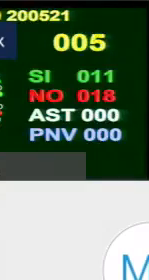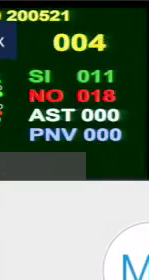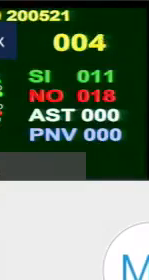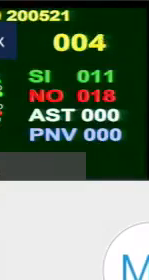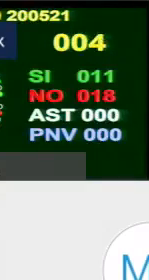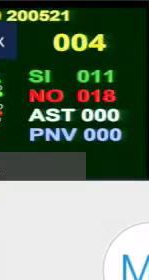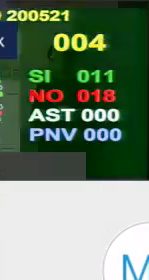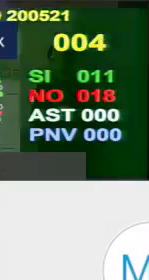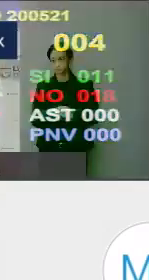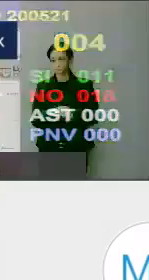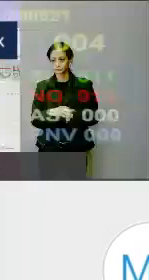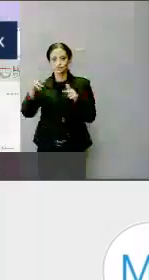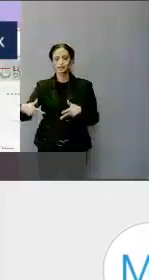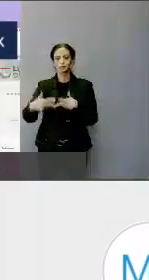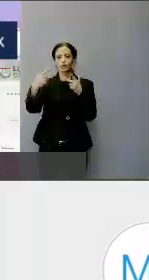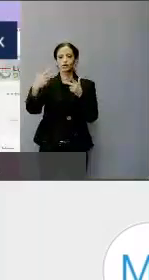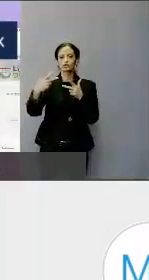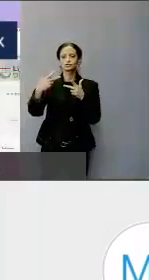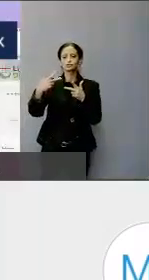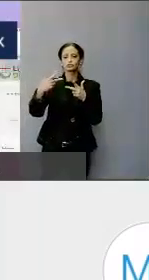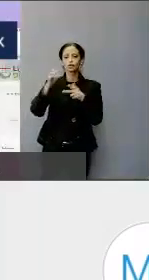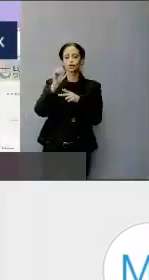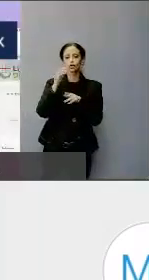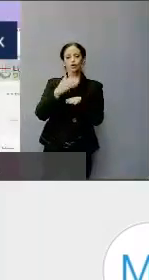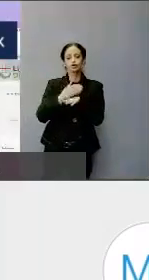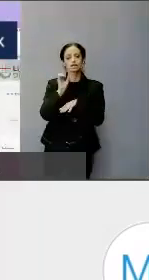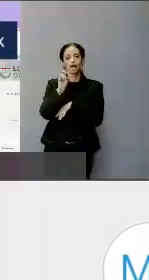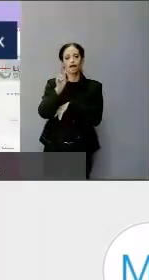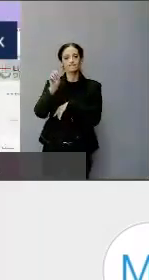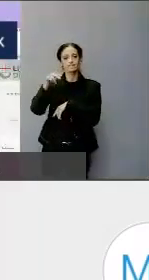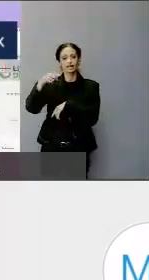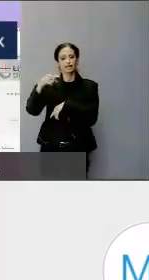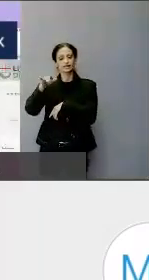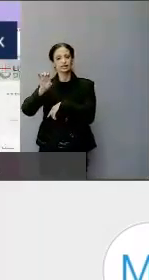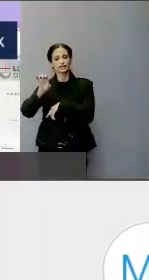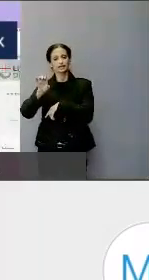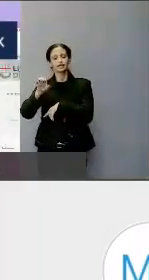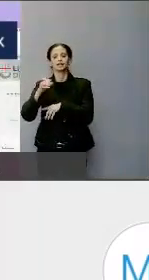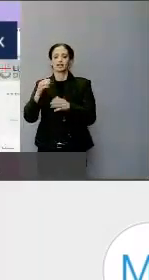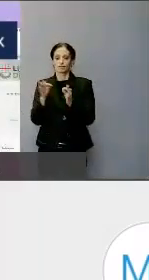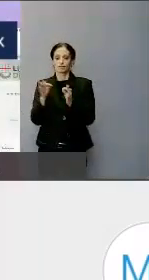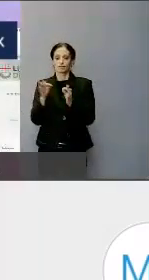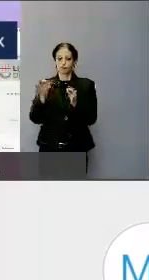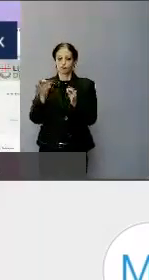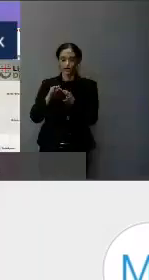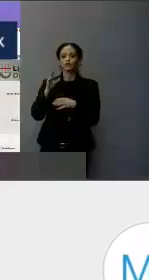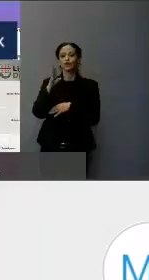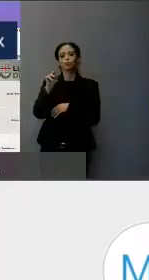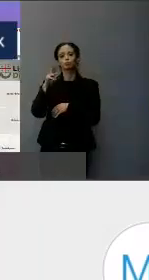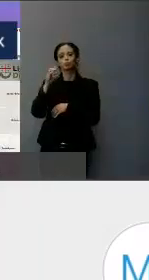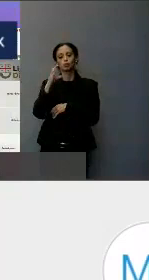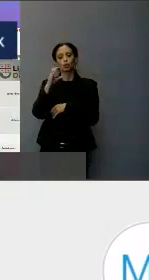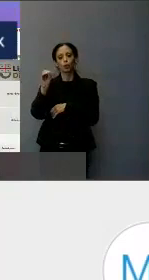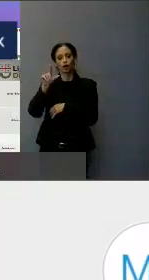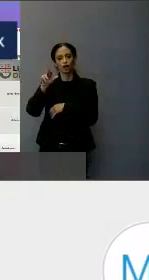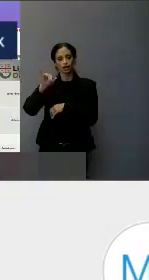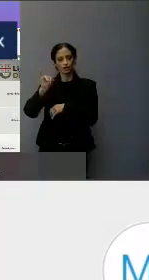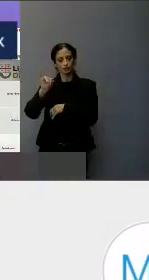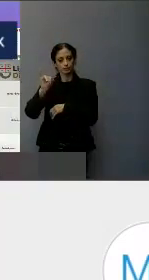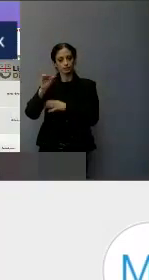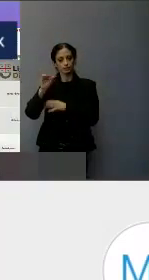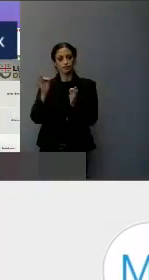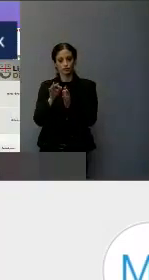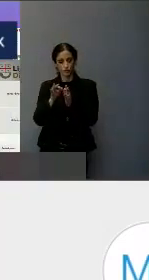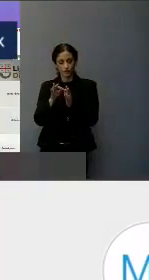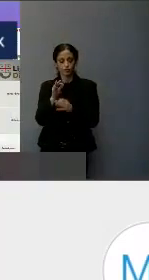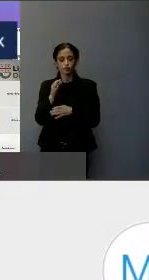allora da remoto su 201 consigliere avvenenti ore voler consigliera bruccoleri favorevole